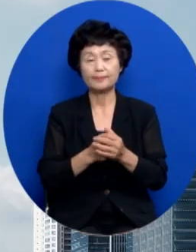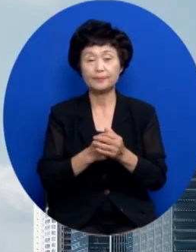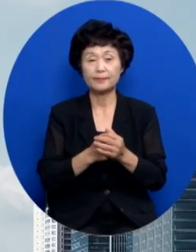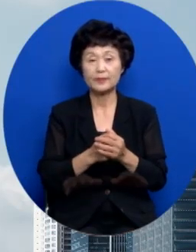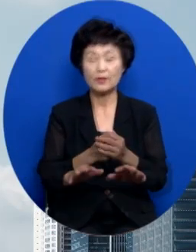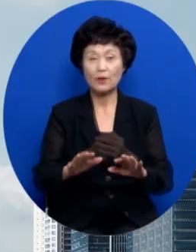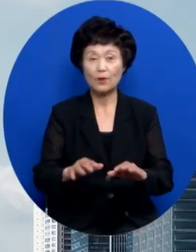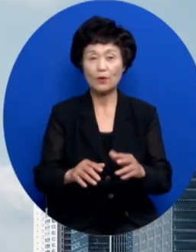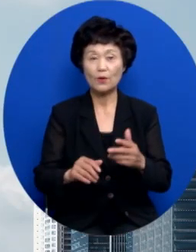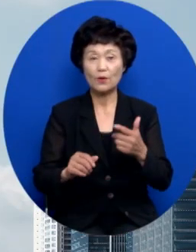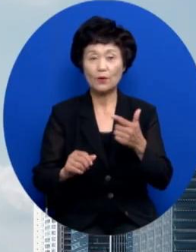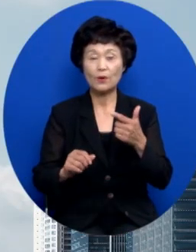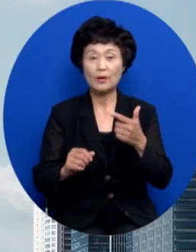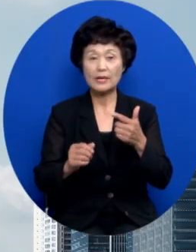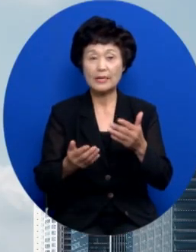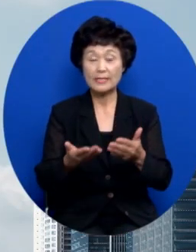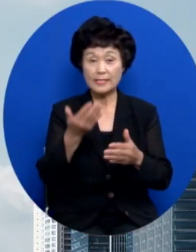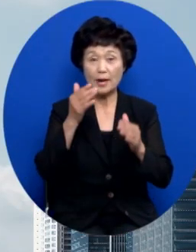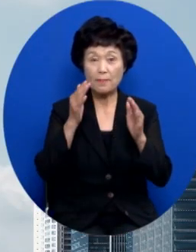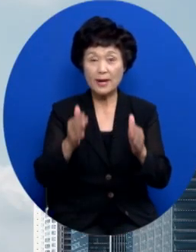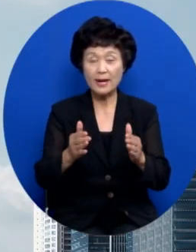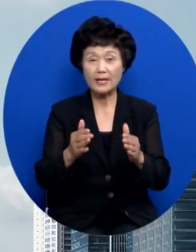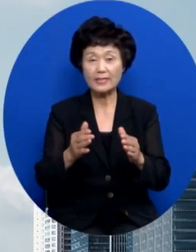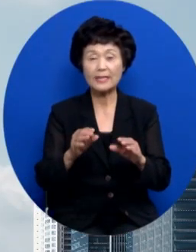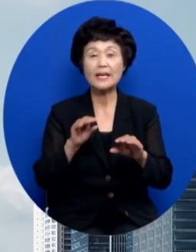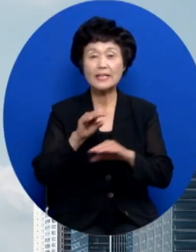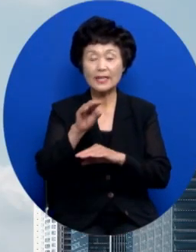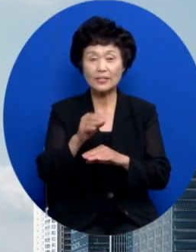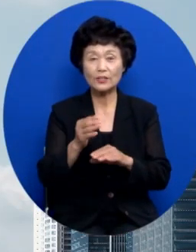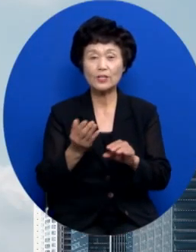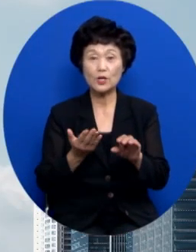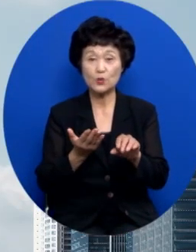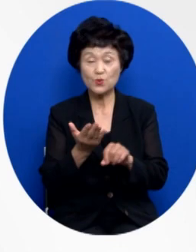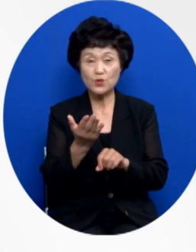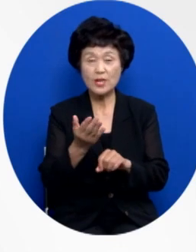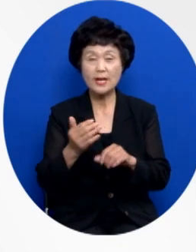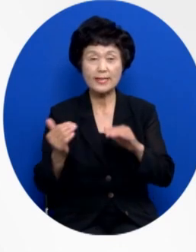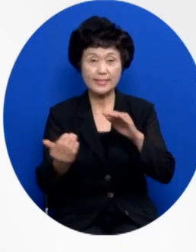올해 상반기 자동차 수출액이 역대 최고치를 경신했습니다.